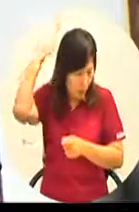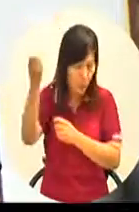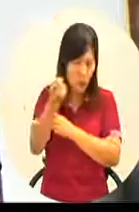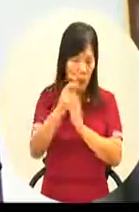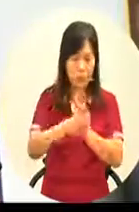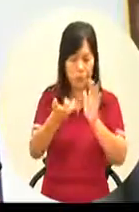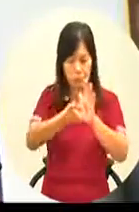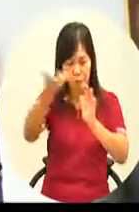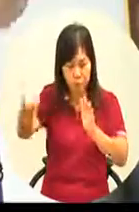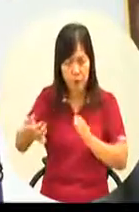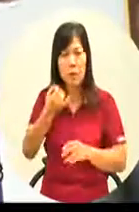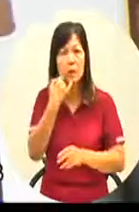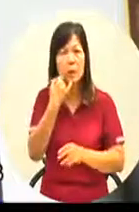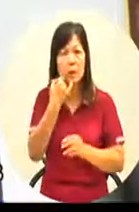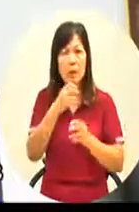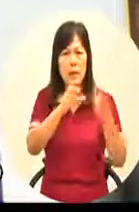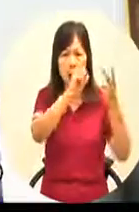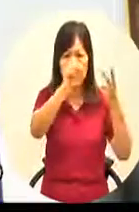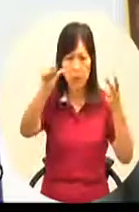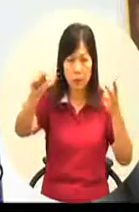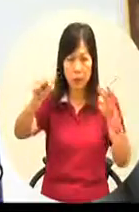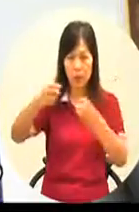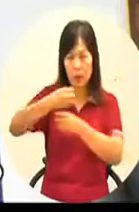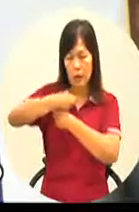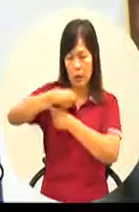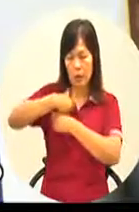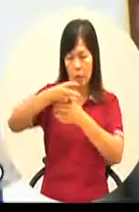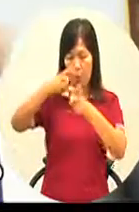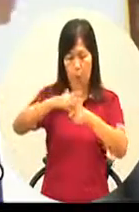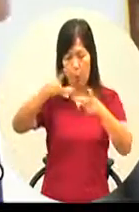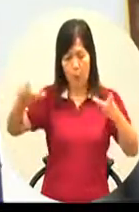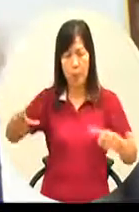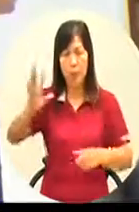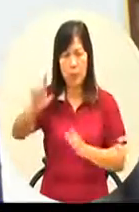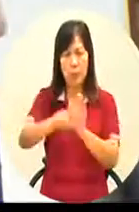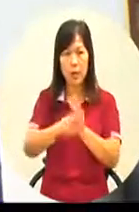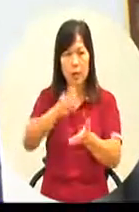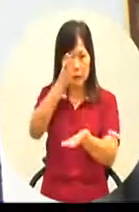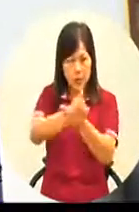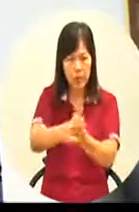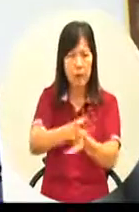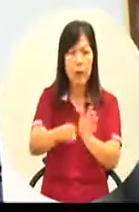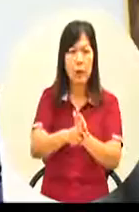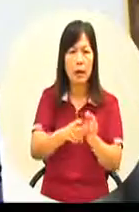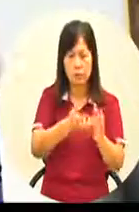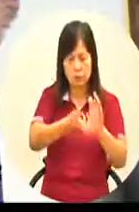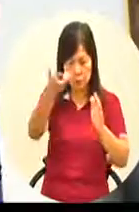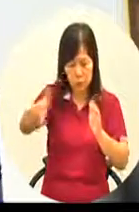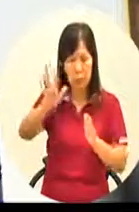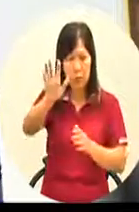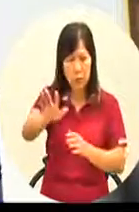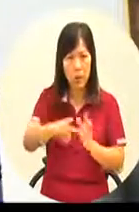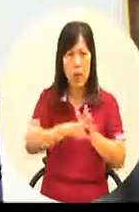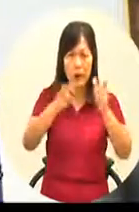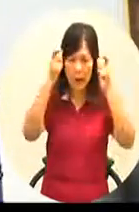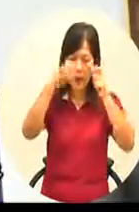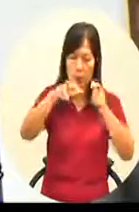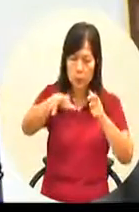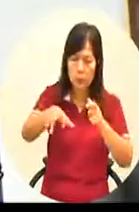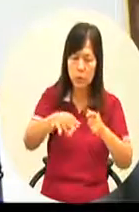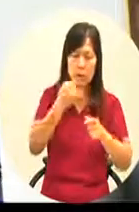迁。205厂国防部那么大，可以停，可以迁，高雄机场为什么不可